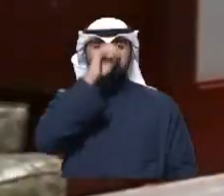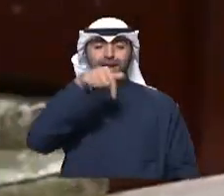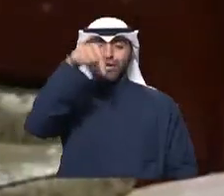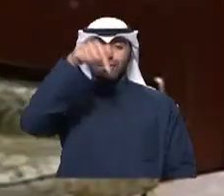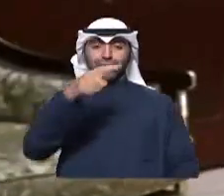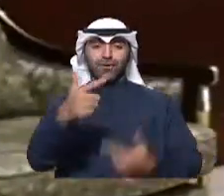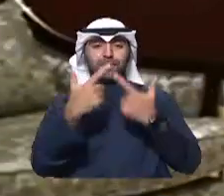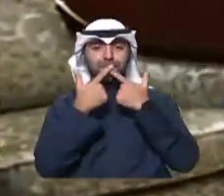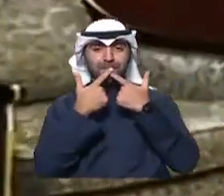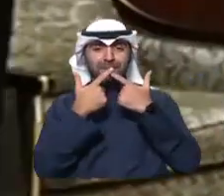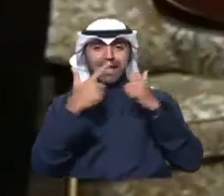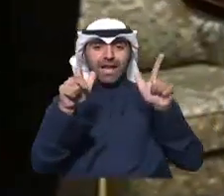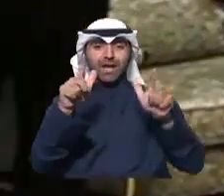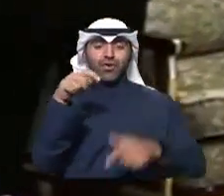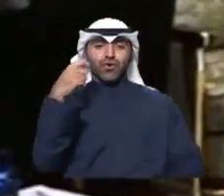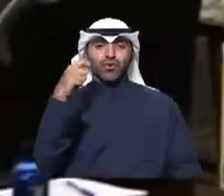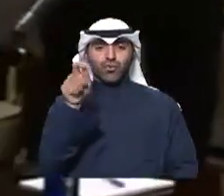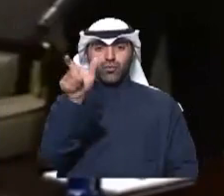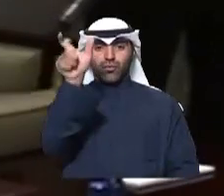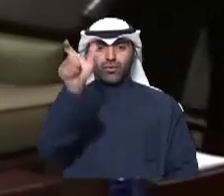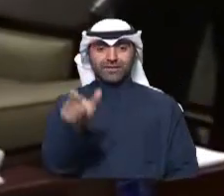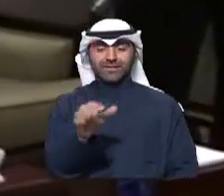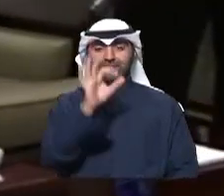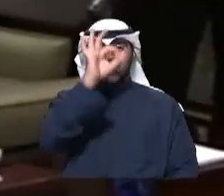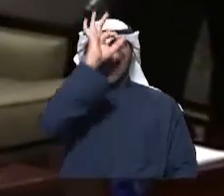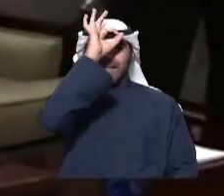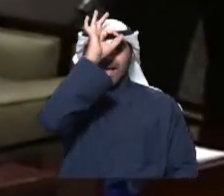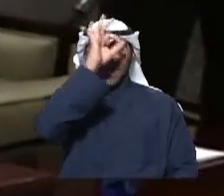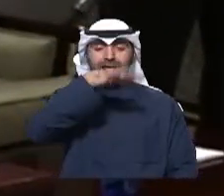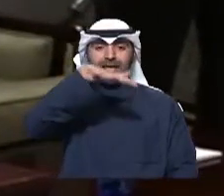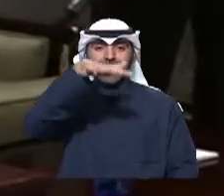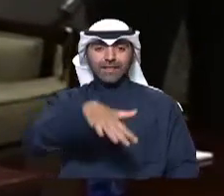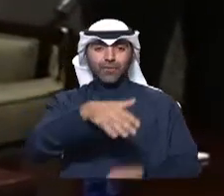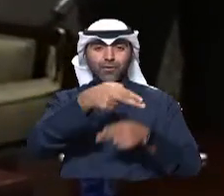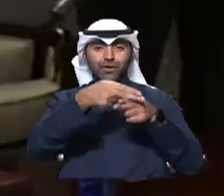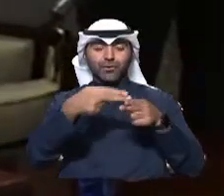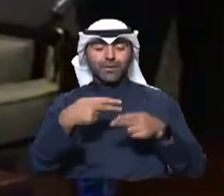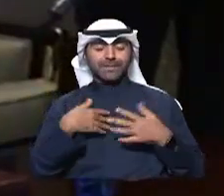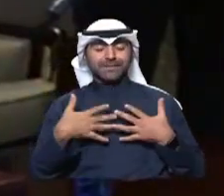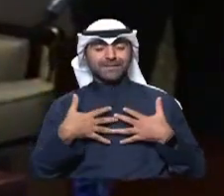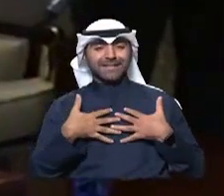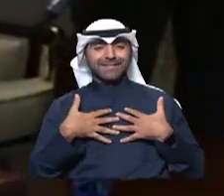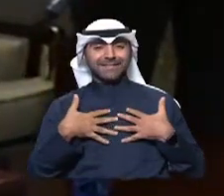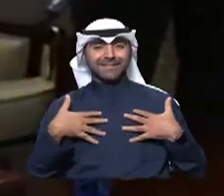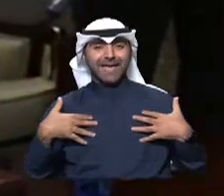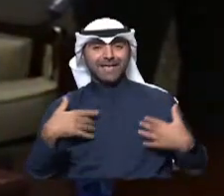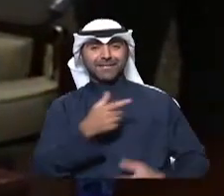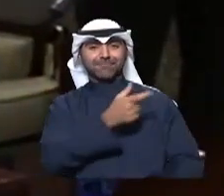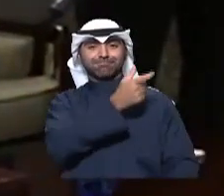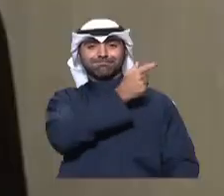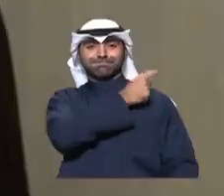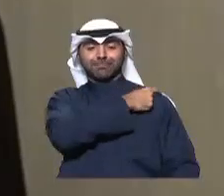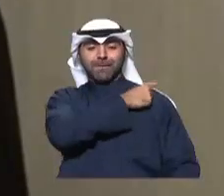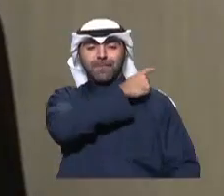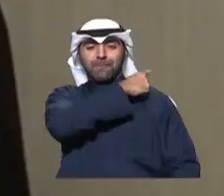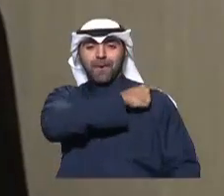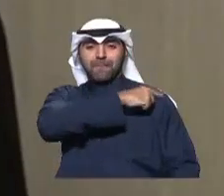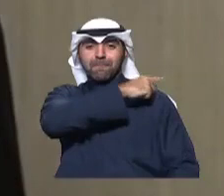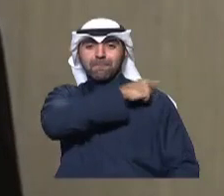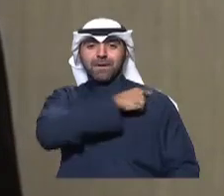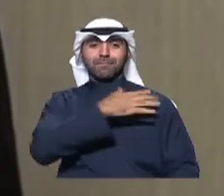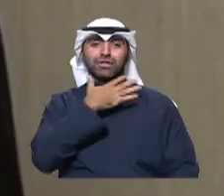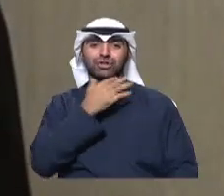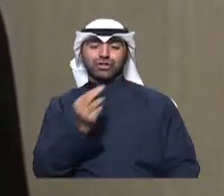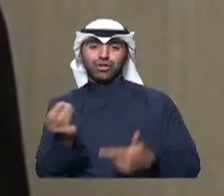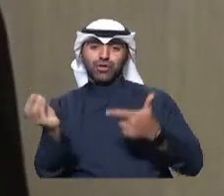عن الإدارة العامة للعلاقات والإعلام الأمني بالداخلية الفريق البرجس على ثقة القيادة السياسية، متمنيا